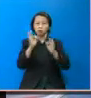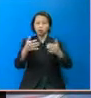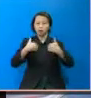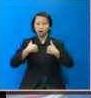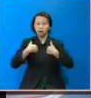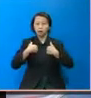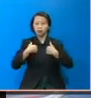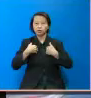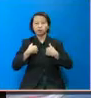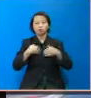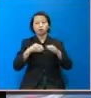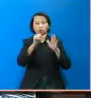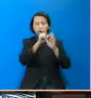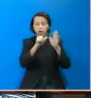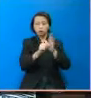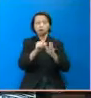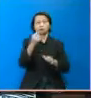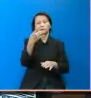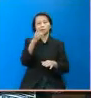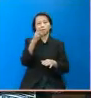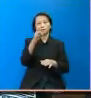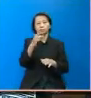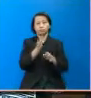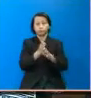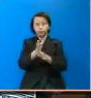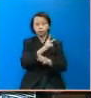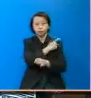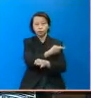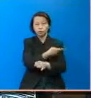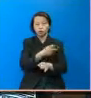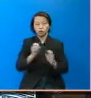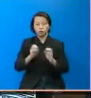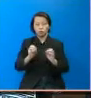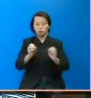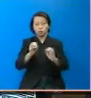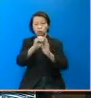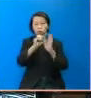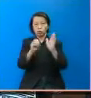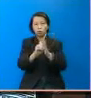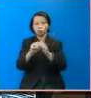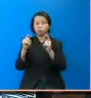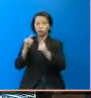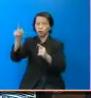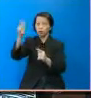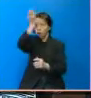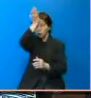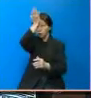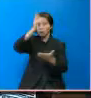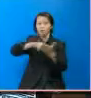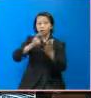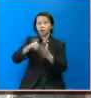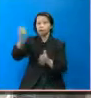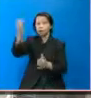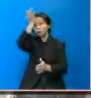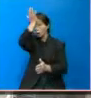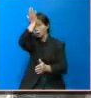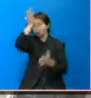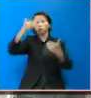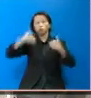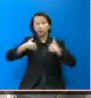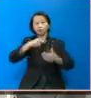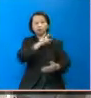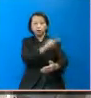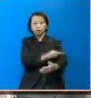ada artikel 18, bidang kuasa yang mutlak diberikan, ordinance kepada Agong, maknanya Agong mempunyai bidang kuasa untuk